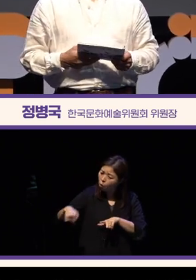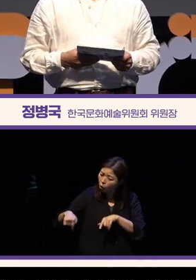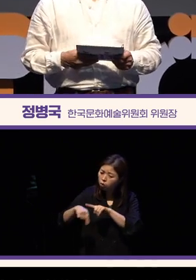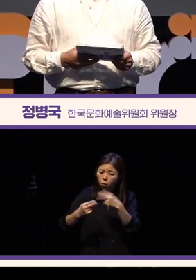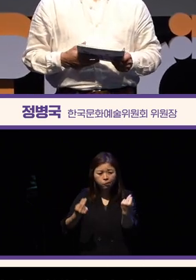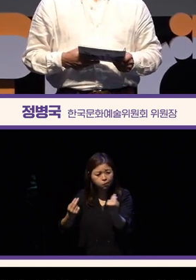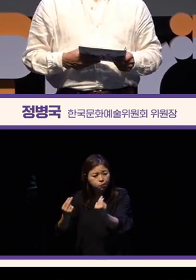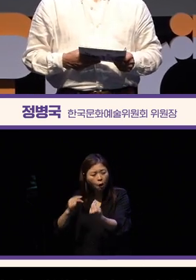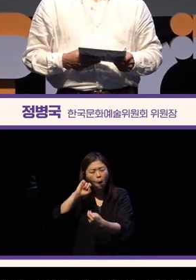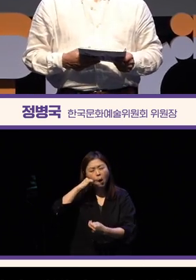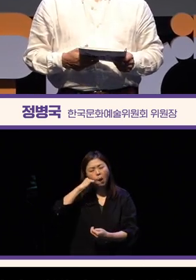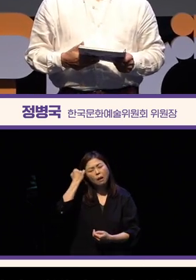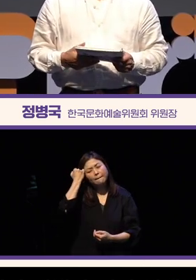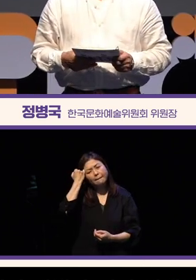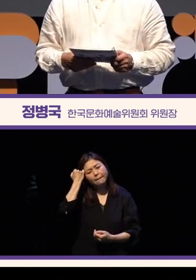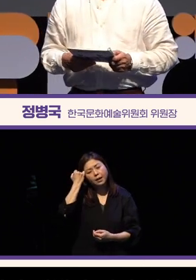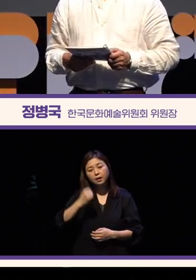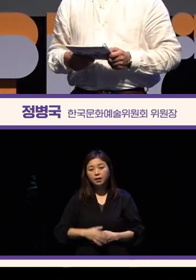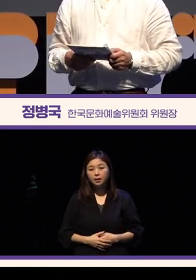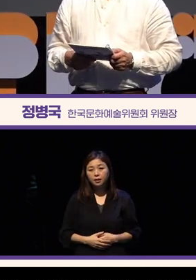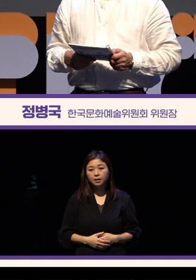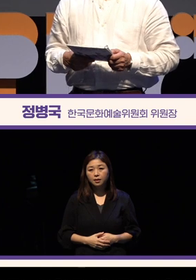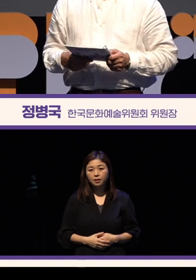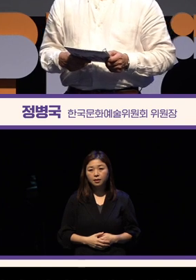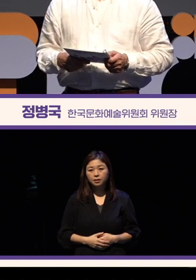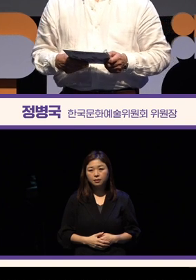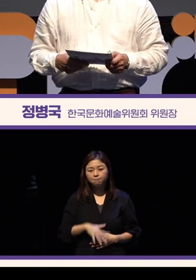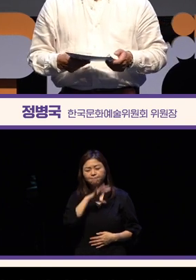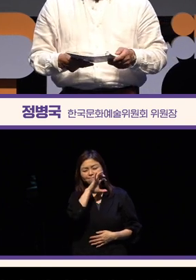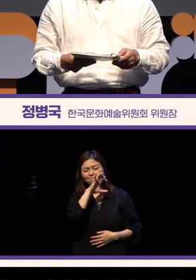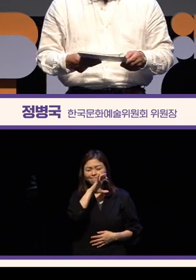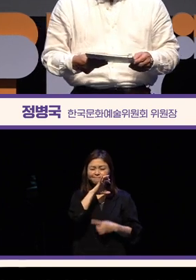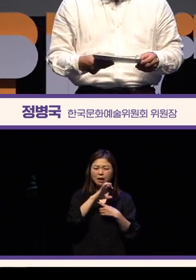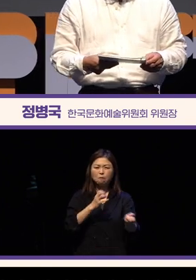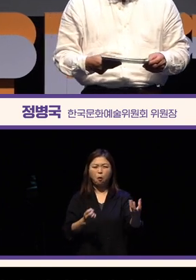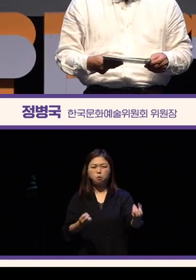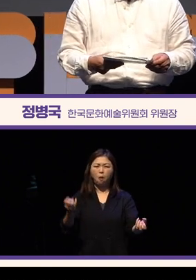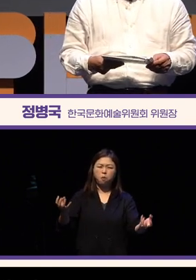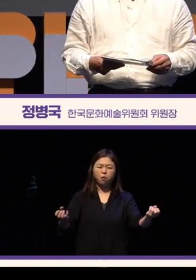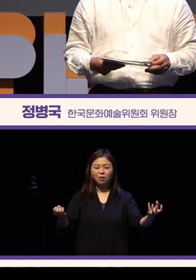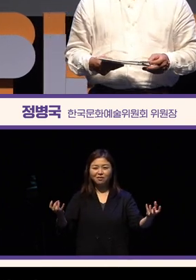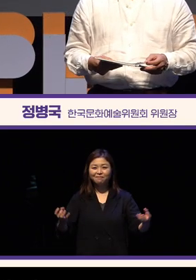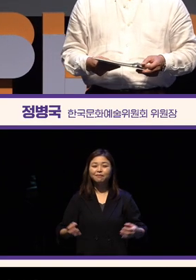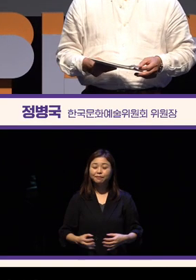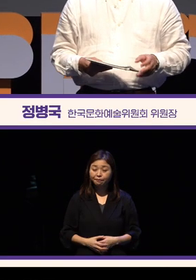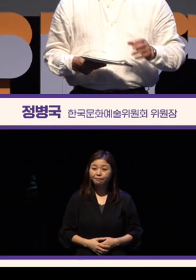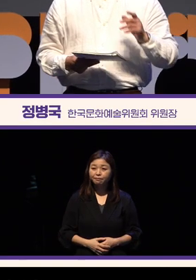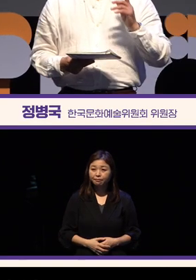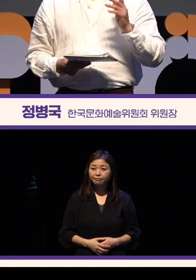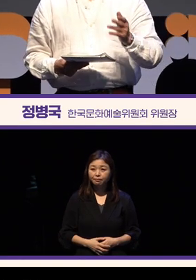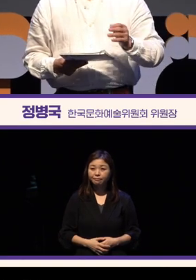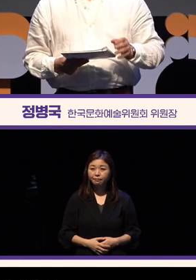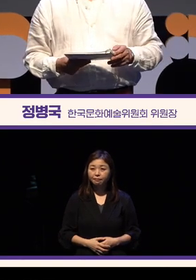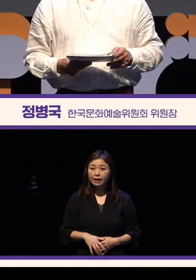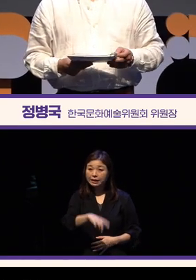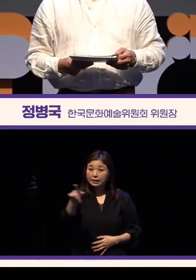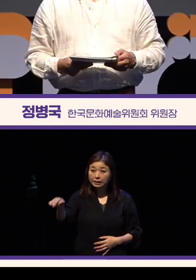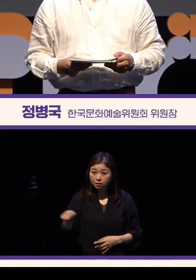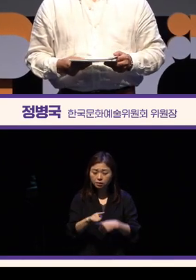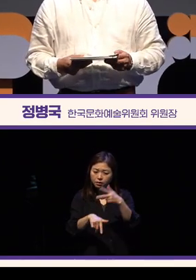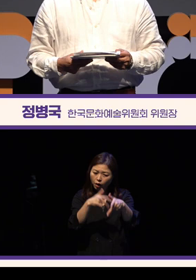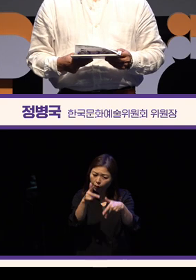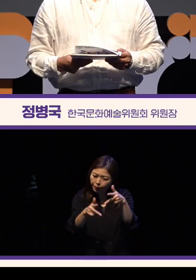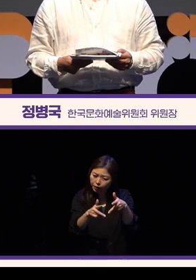굉장히 힘들었던 거죠. 그래서 많은 불평들이 현장에서 나왔고요. 그래서 그 사업을 어떻게